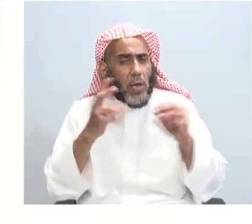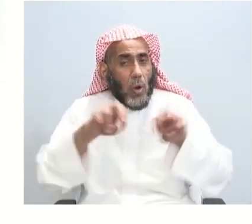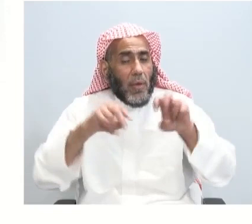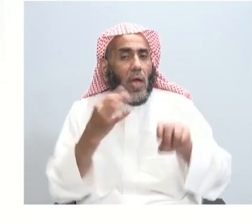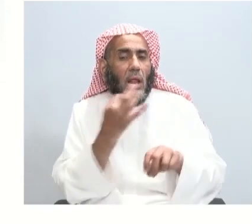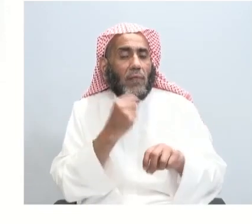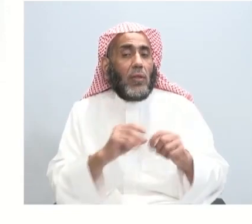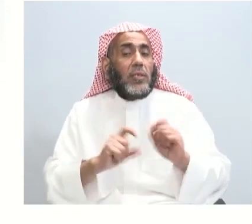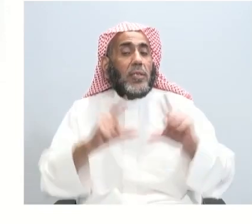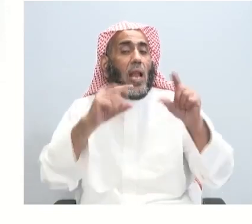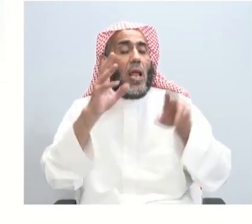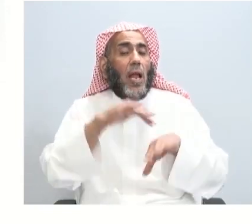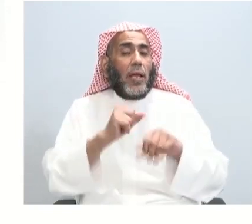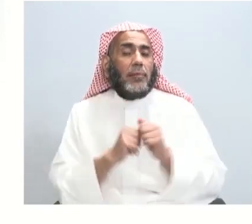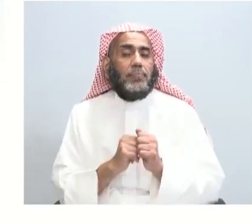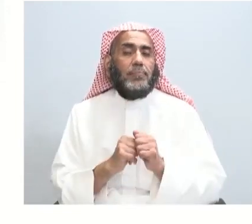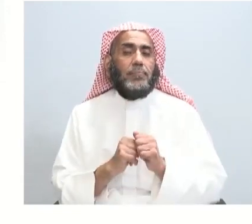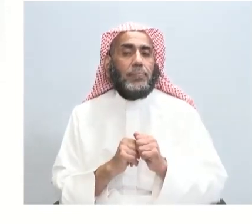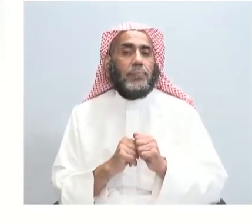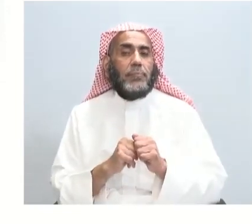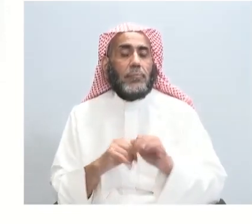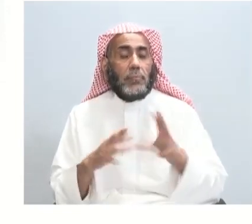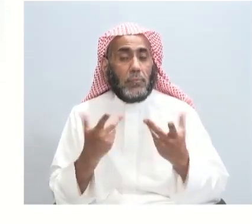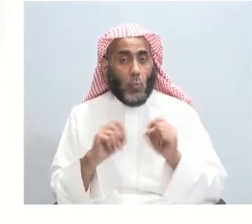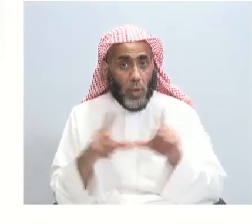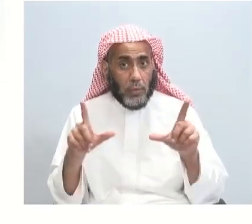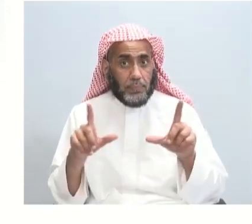عن الألفاظ الدالة عليه.